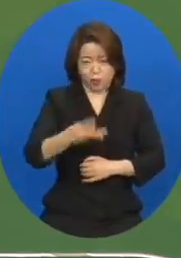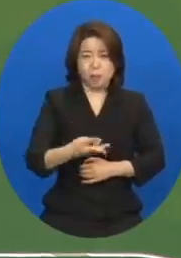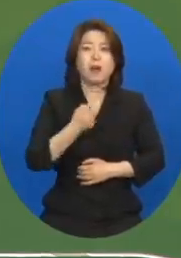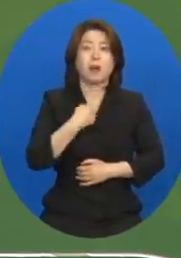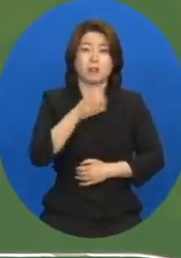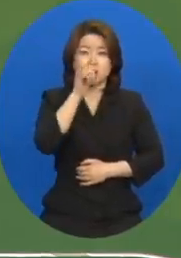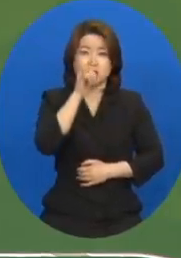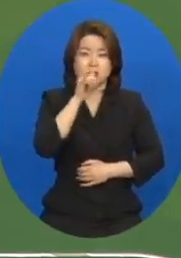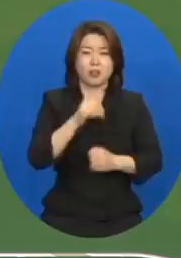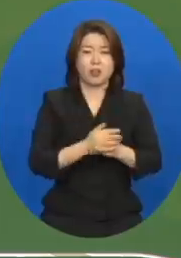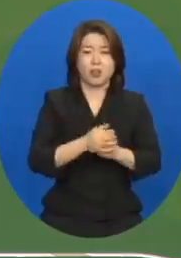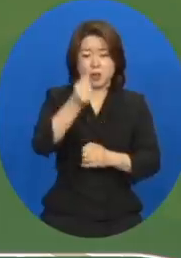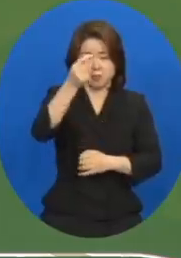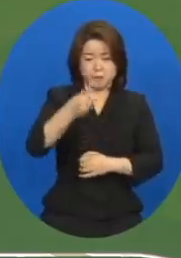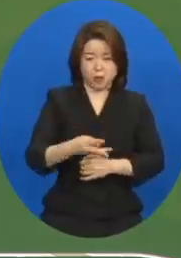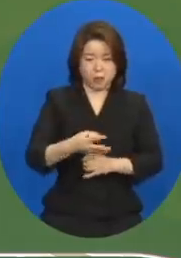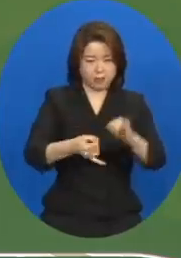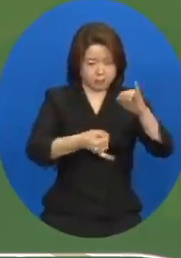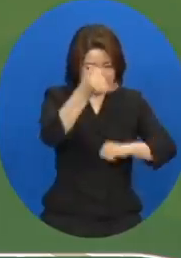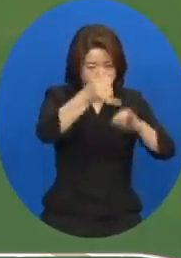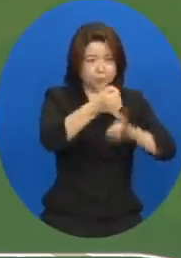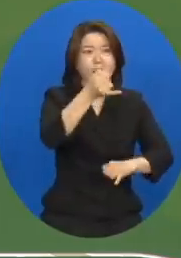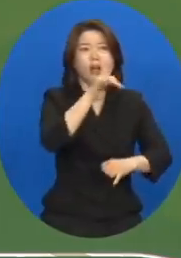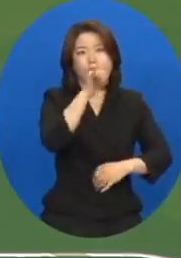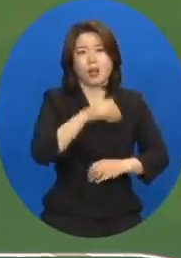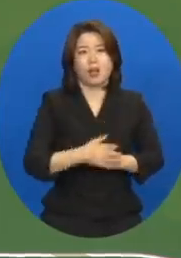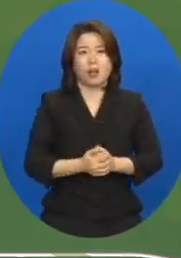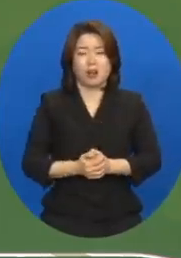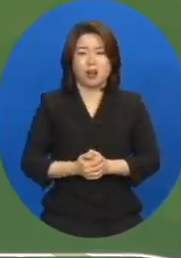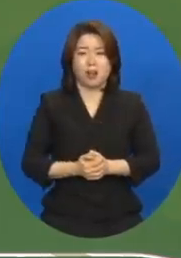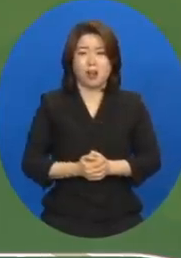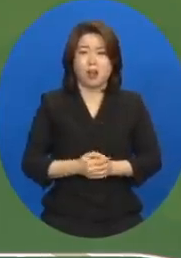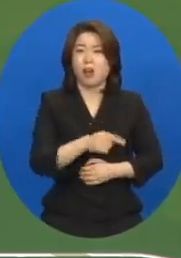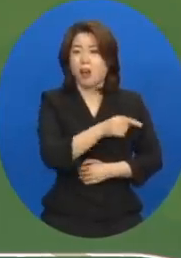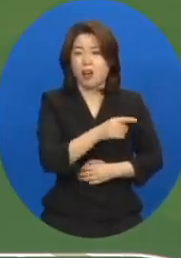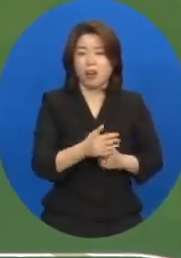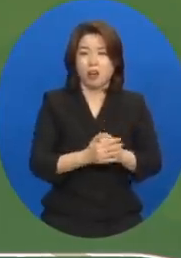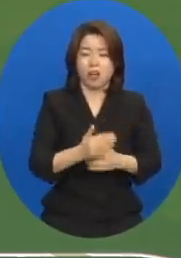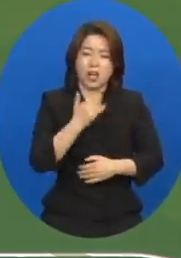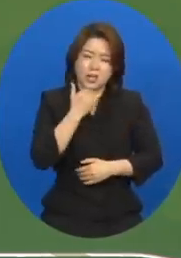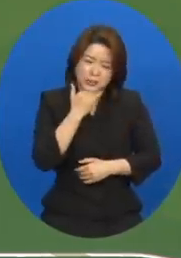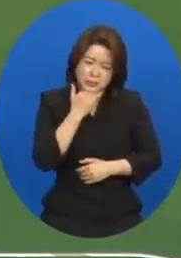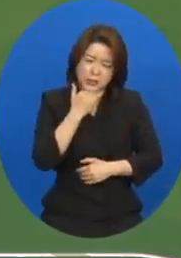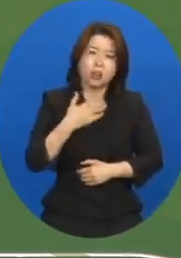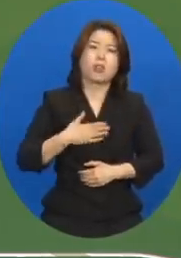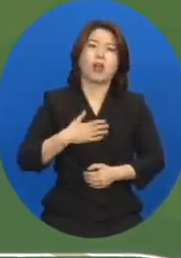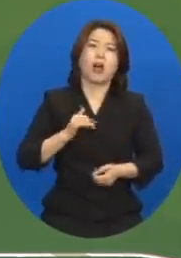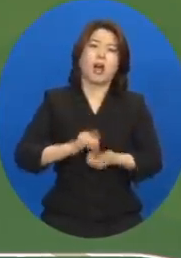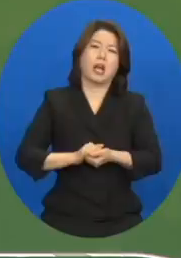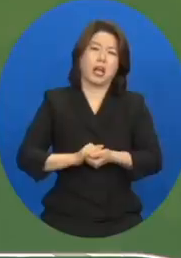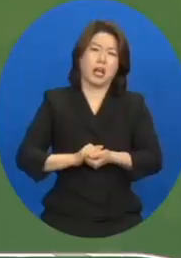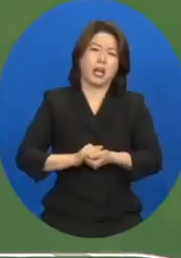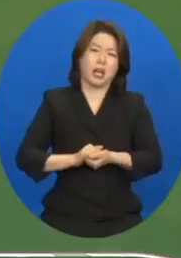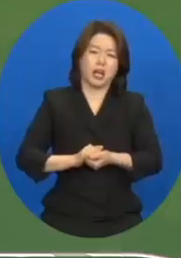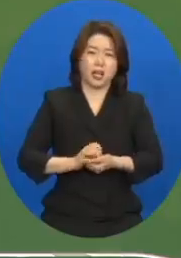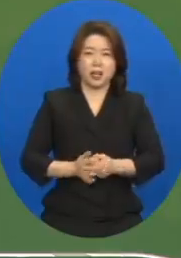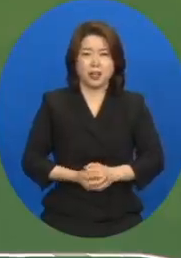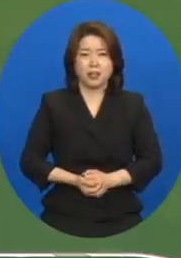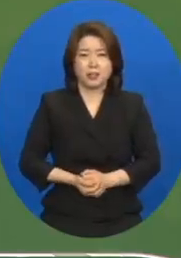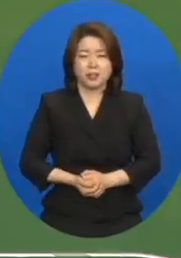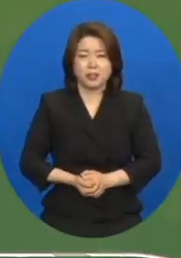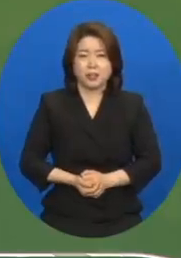그랬습니다. 몇 번 약속을 어기고. 아니, 기다려주는 것도 한계가 있는 거지.